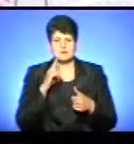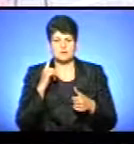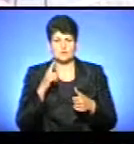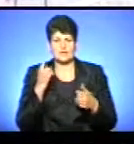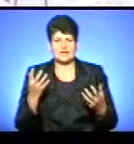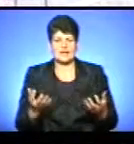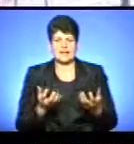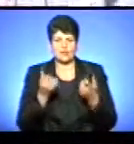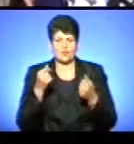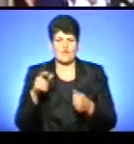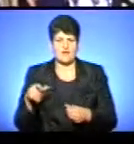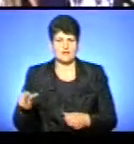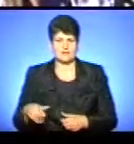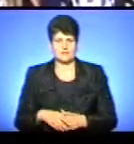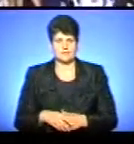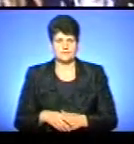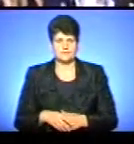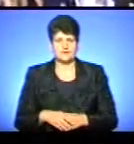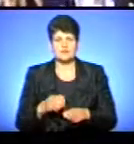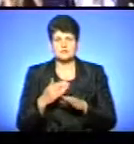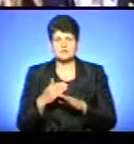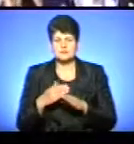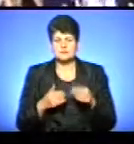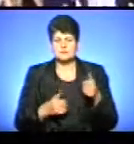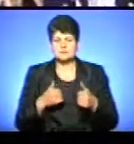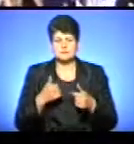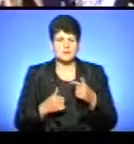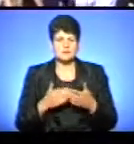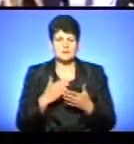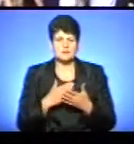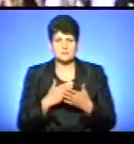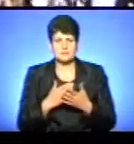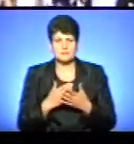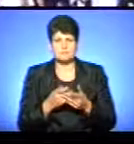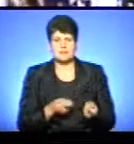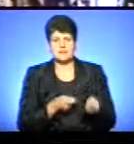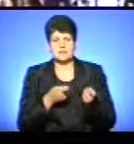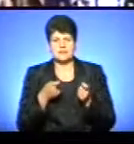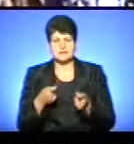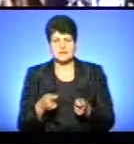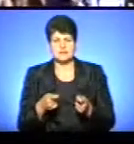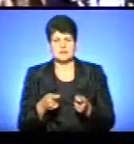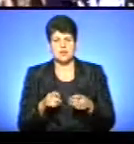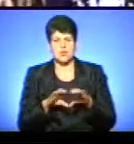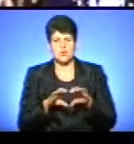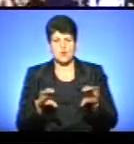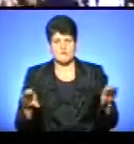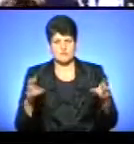рятувальників. Елементами змагань для дітей є перенесення пожежних рукавів